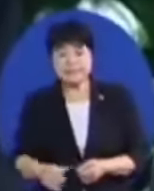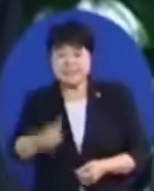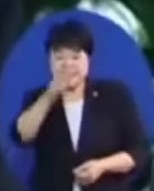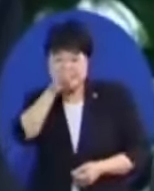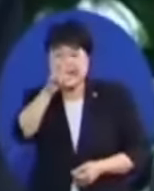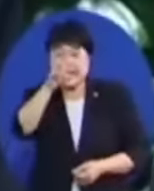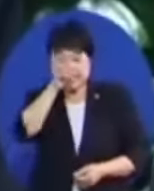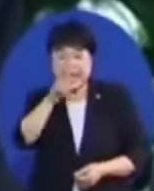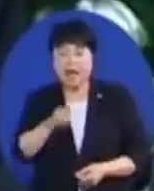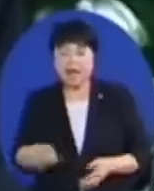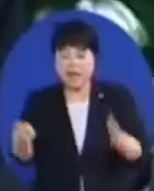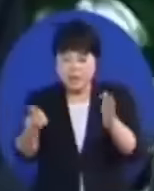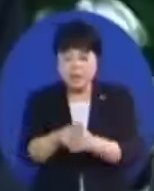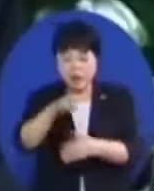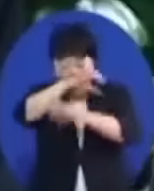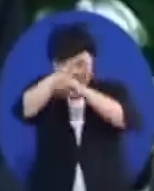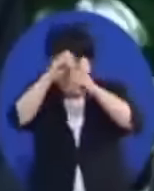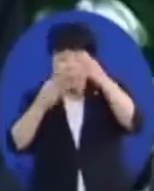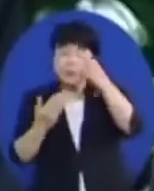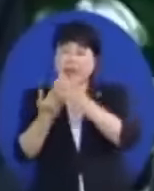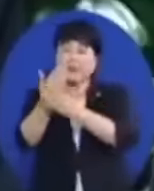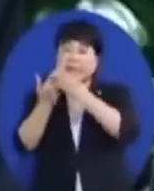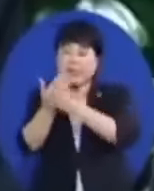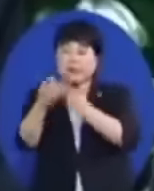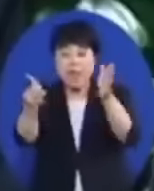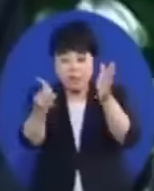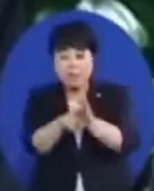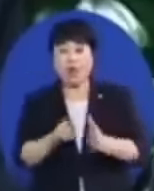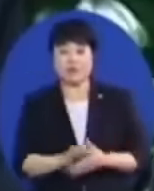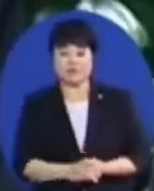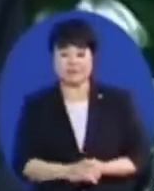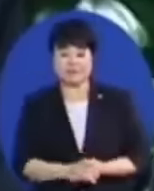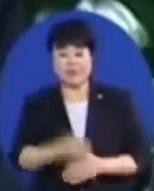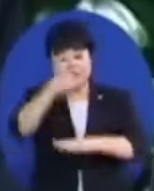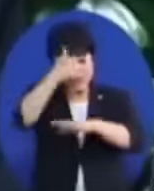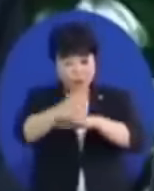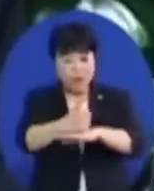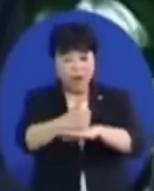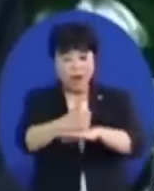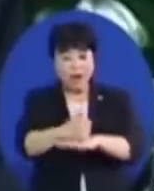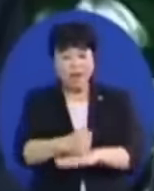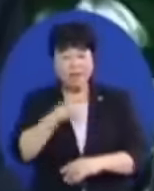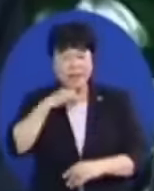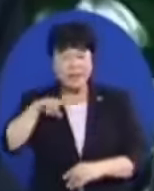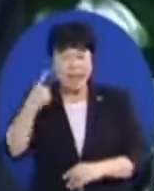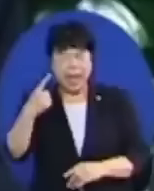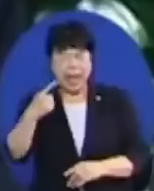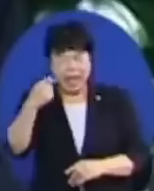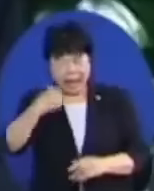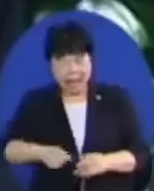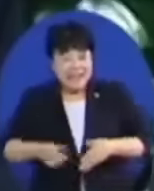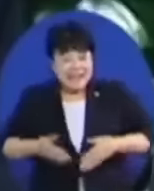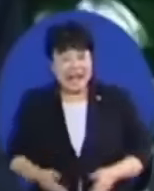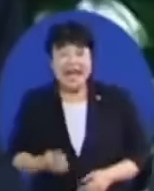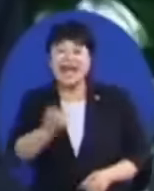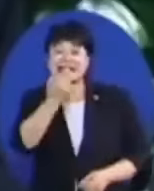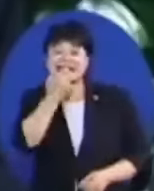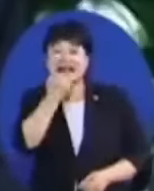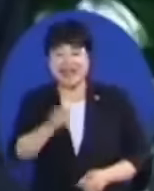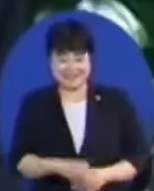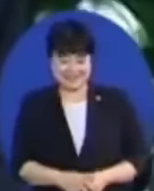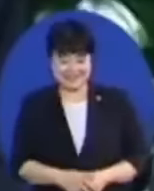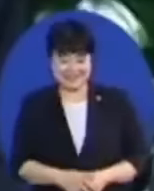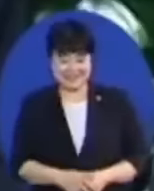있는 저 별들처럼 있는 것처럼 바라보았었습니다. 그 결과 100살에 아들을 낳았으니 이삭이요